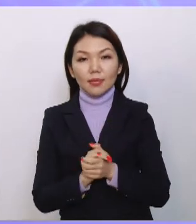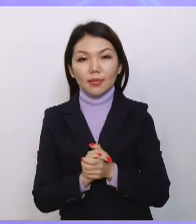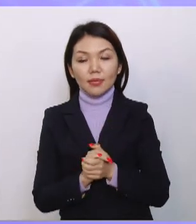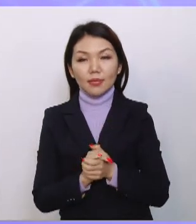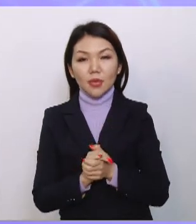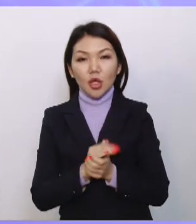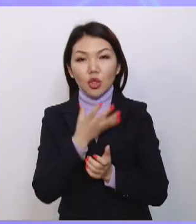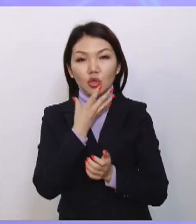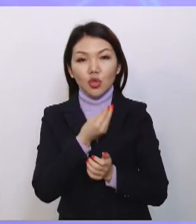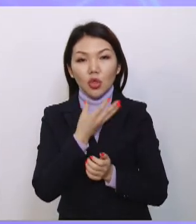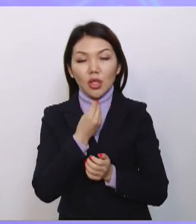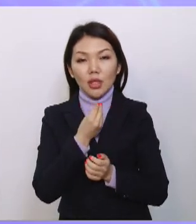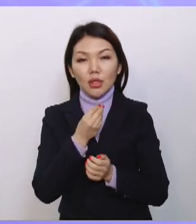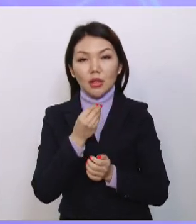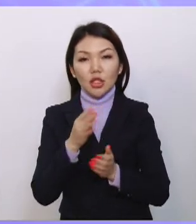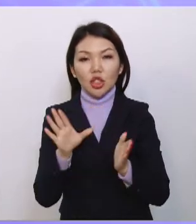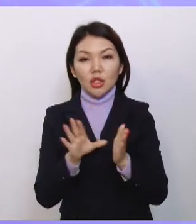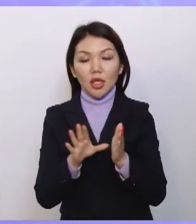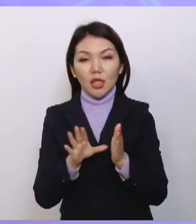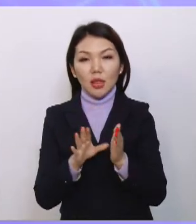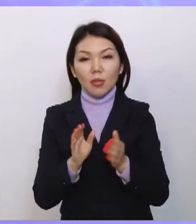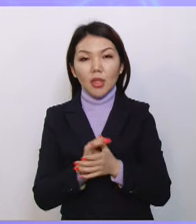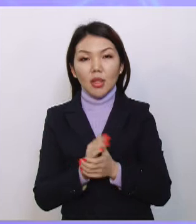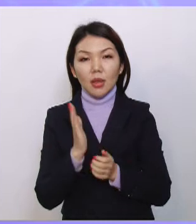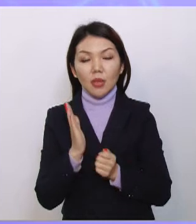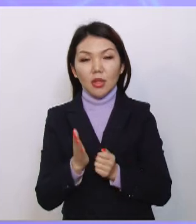Чоң атама жардам беребиз.